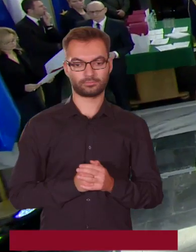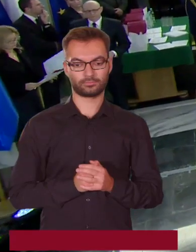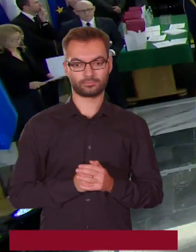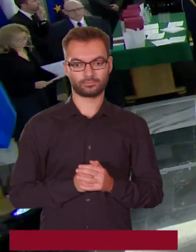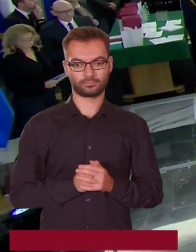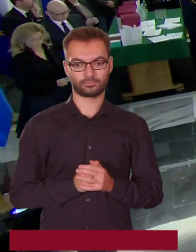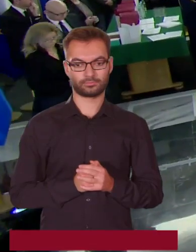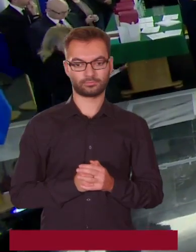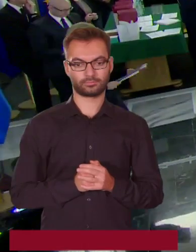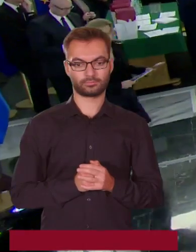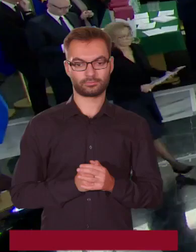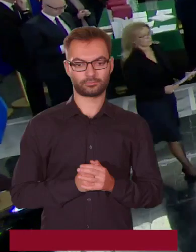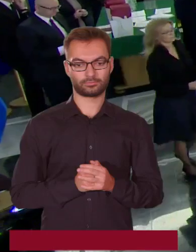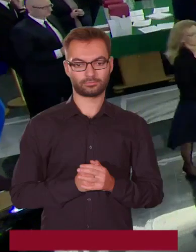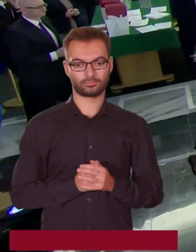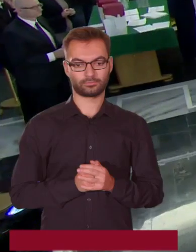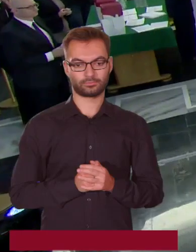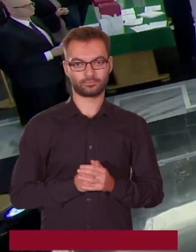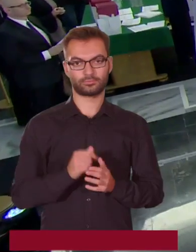Poproszę pana Zdzisława Gawlika.